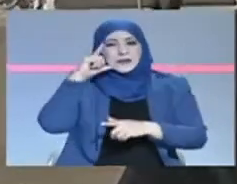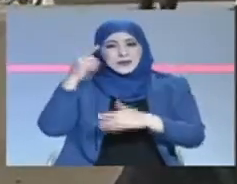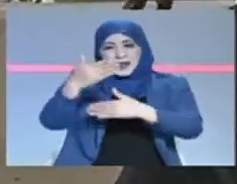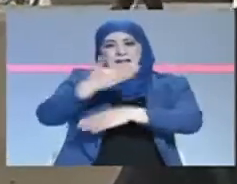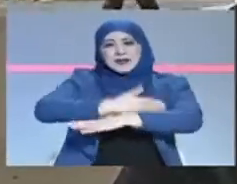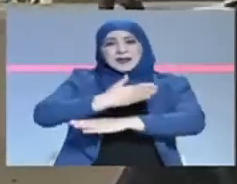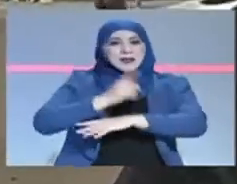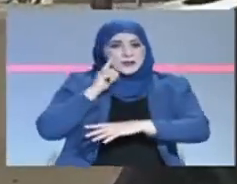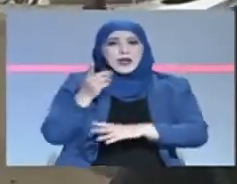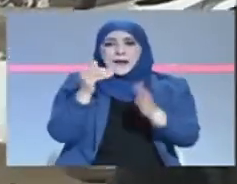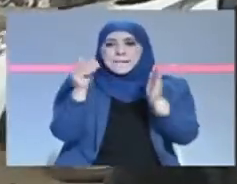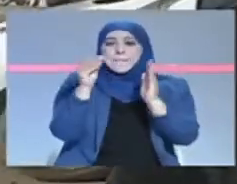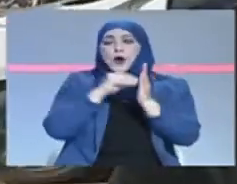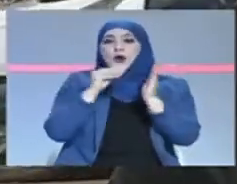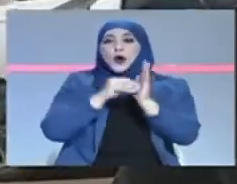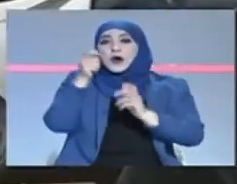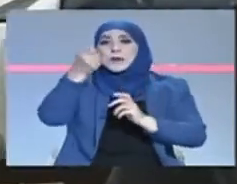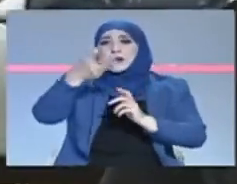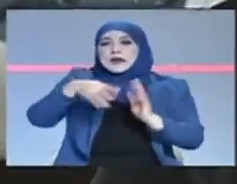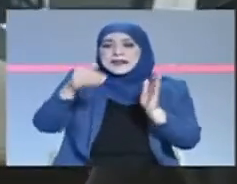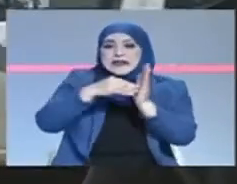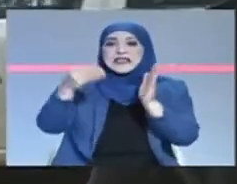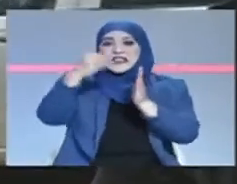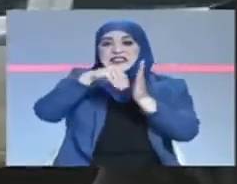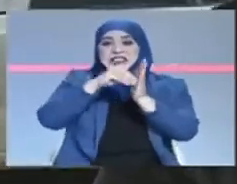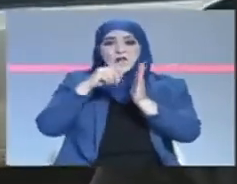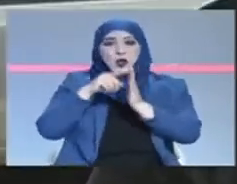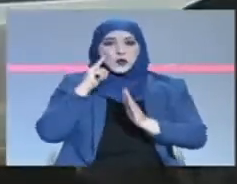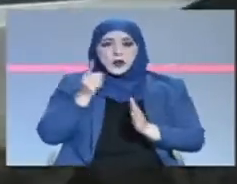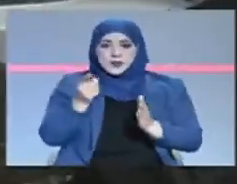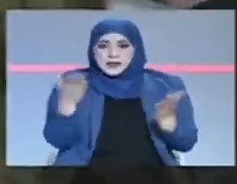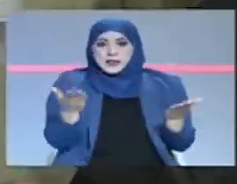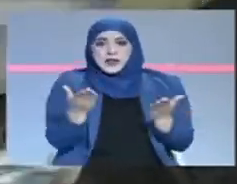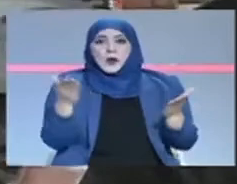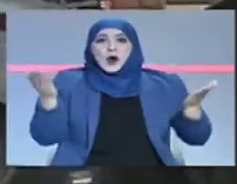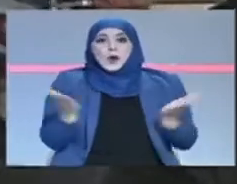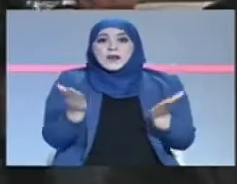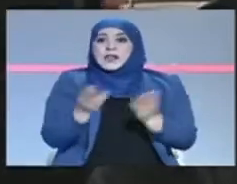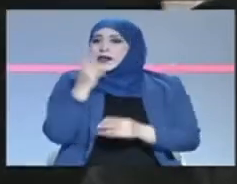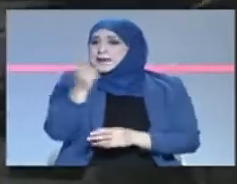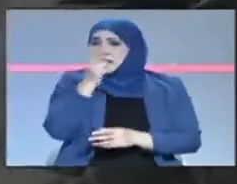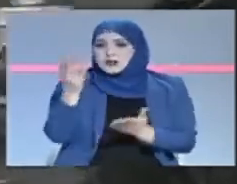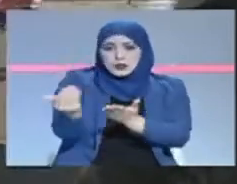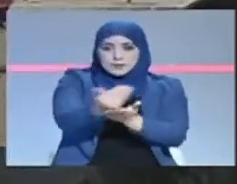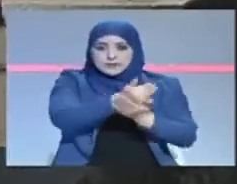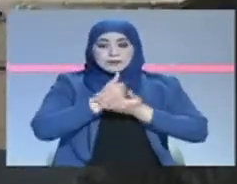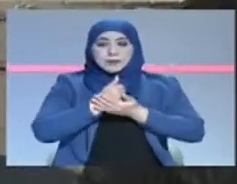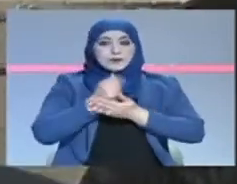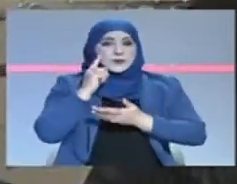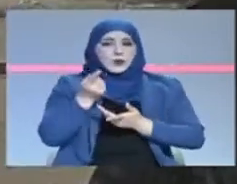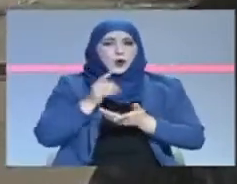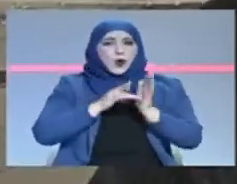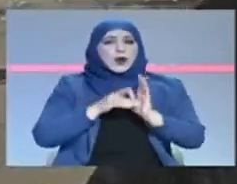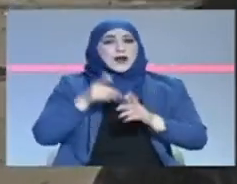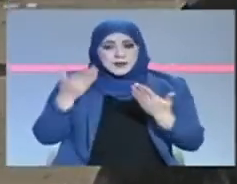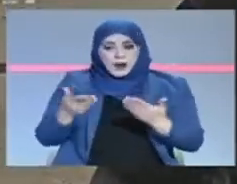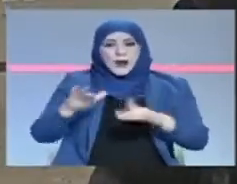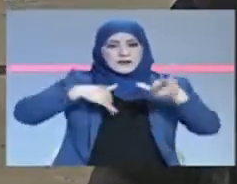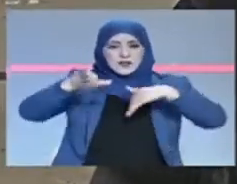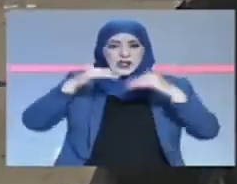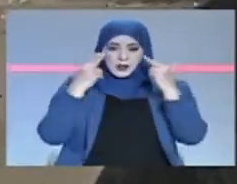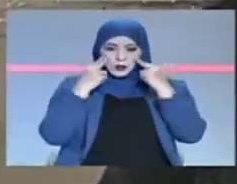الجهوي ببن قردان والمساحة ما عادش تم إمكانية باش يقبلوا العباد، والمواطن في الشارع حسيت أن المواطن اللي يلبس